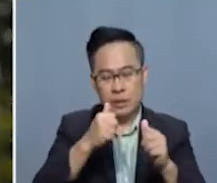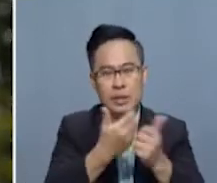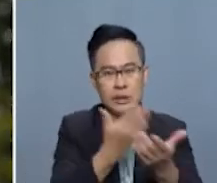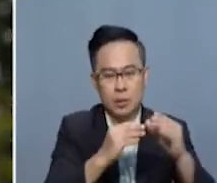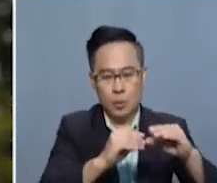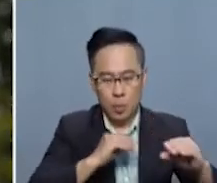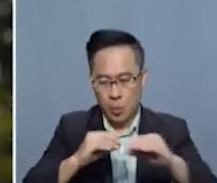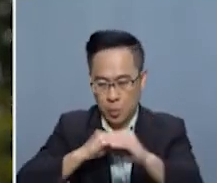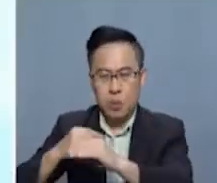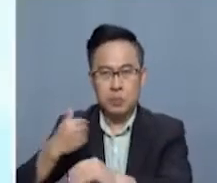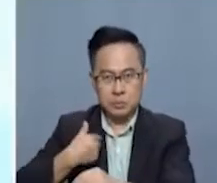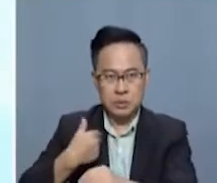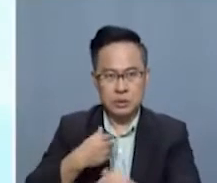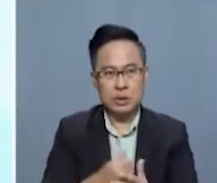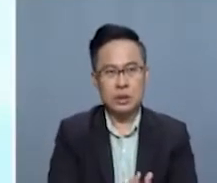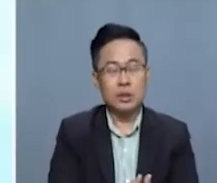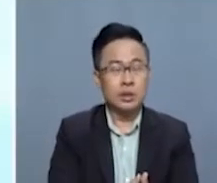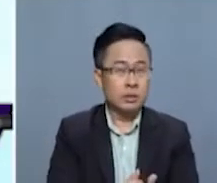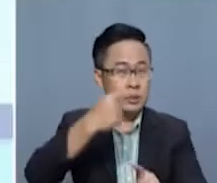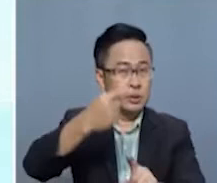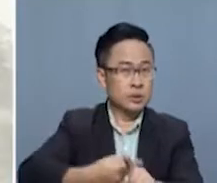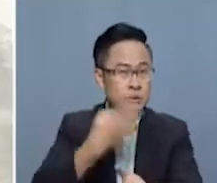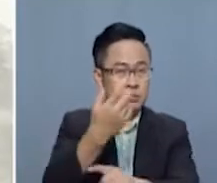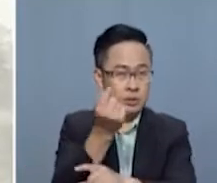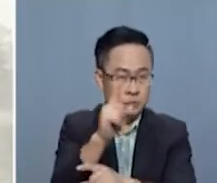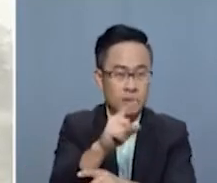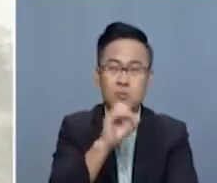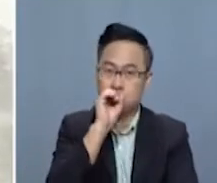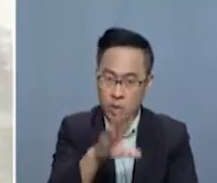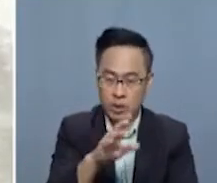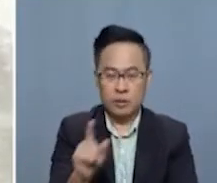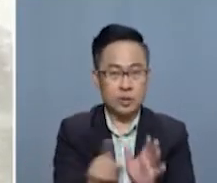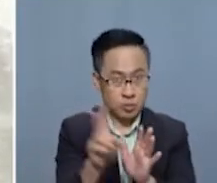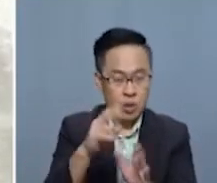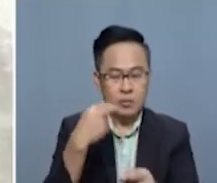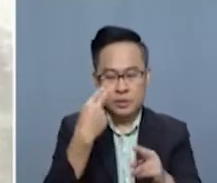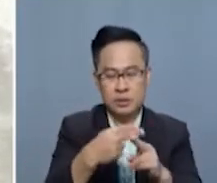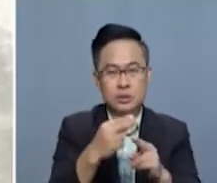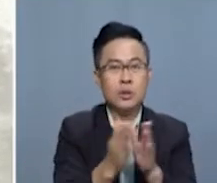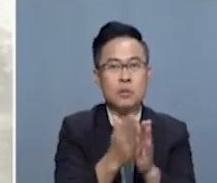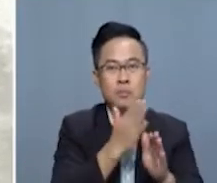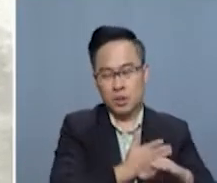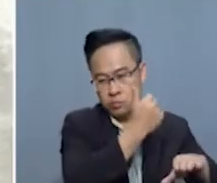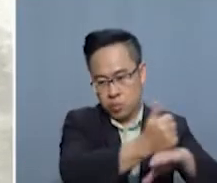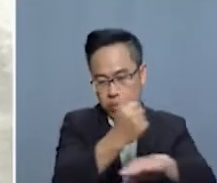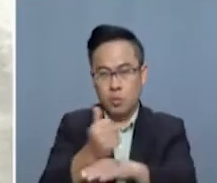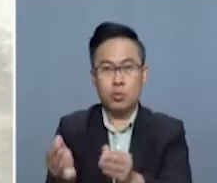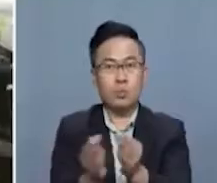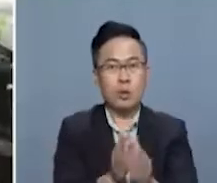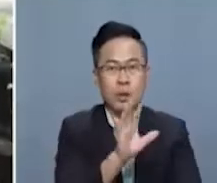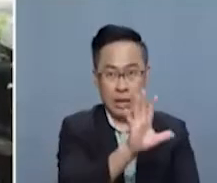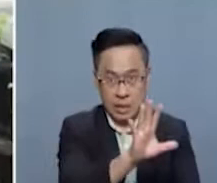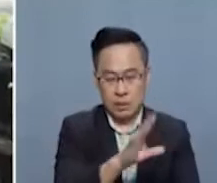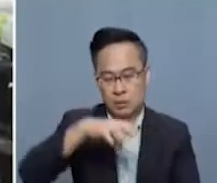รูปหลังจากรอบล่าสุดเมื่อวันที่11เมษายนที่ผ่านมามีรายชื่อของพระชั้นผู้ใหญ่5รูปจาก3วัดดังนะ